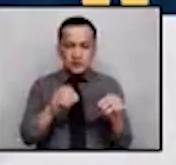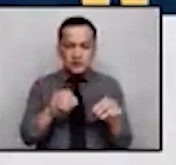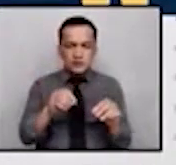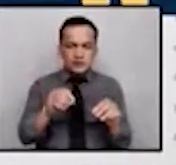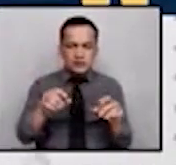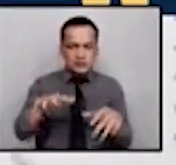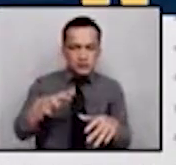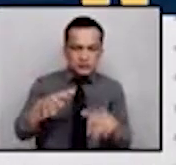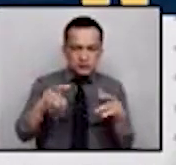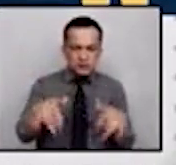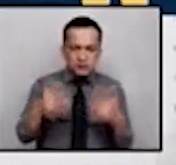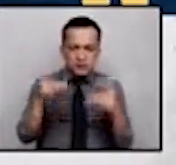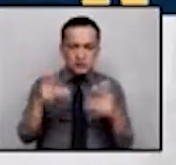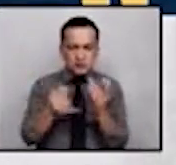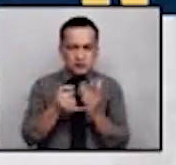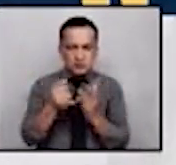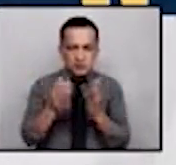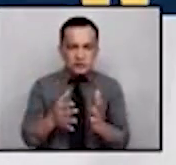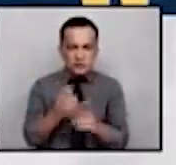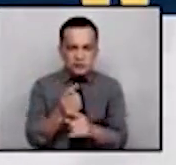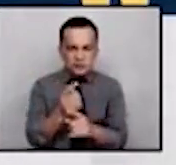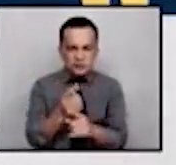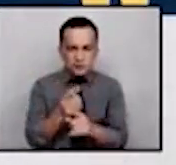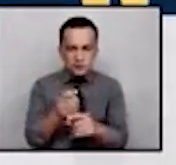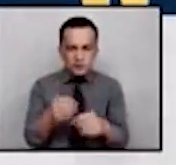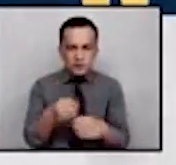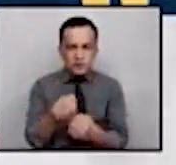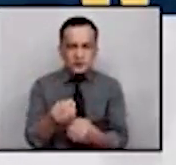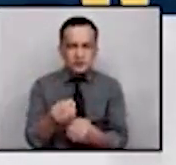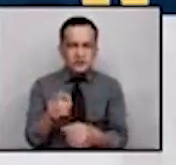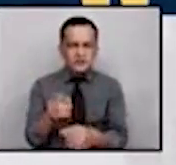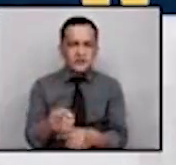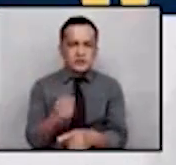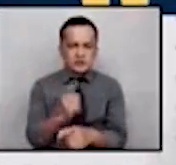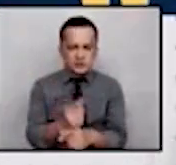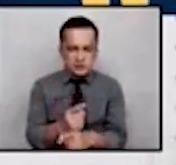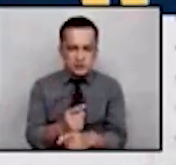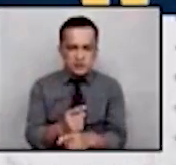journalists kaya nararapat lang na bigyan sila ng kaukulang proteksyon.